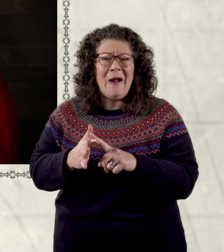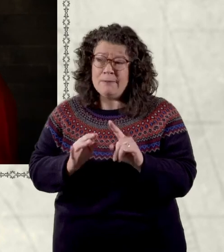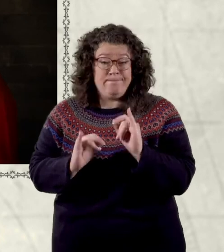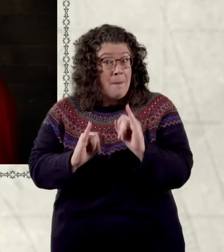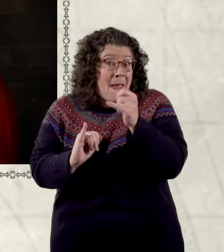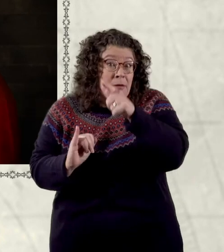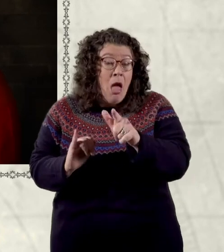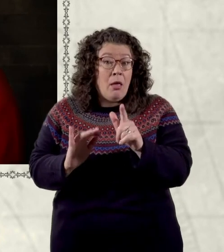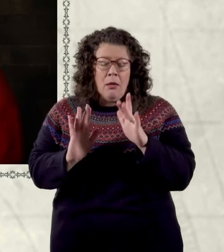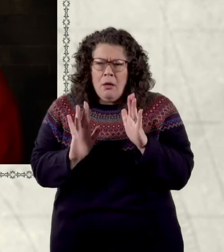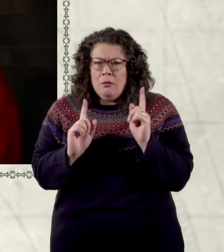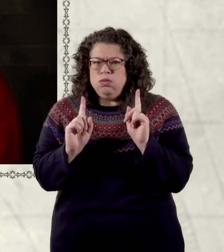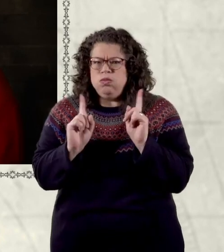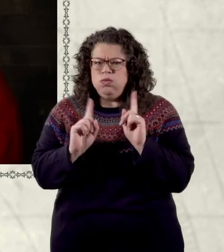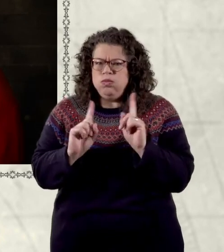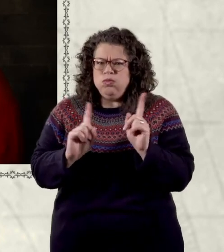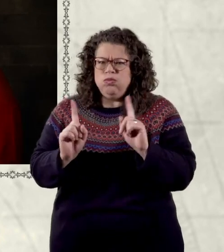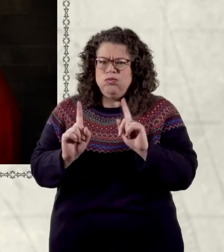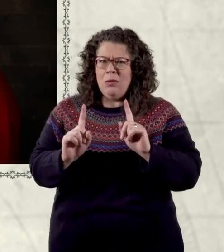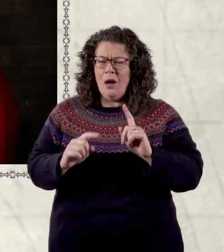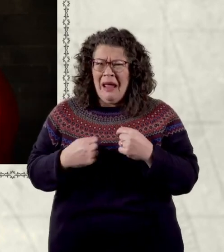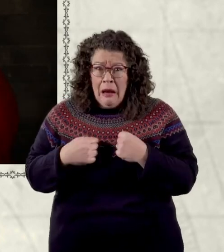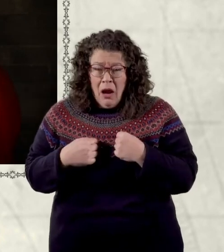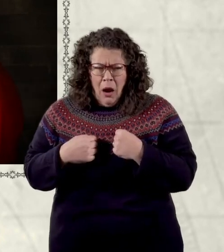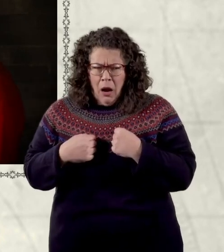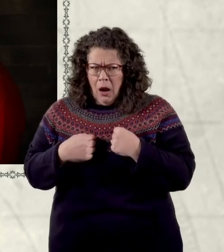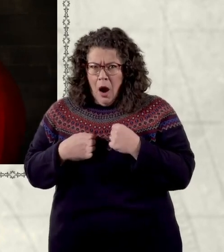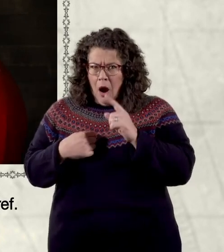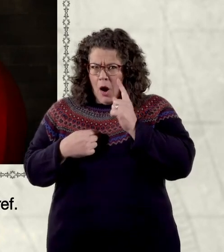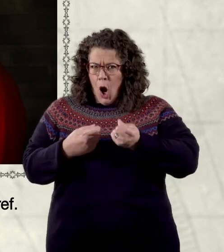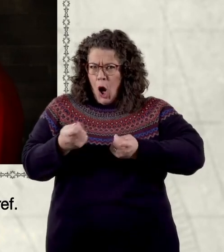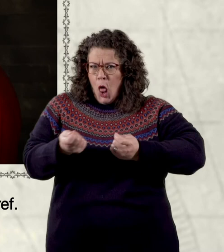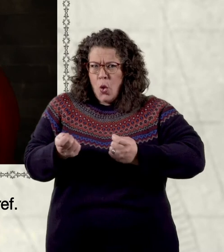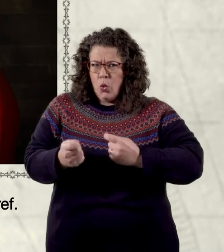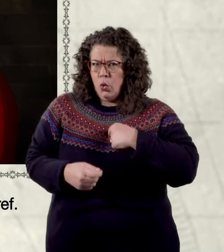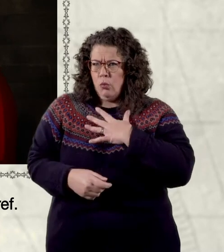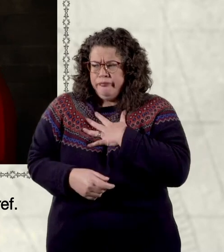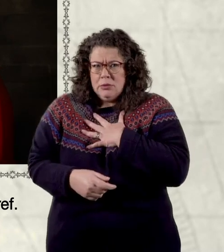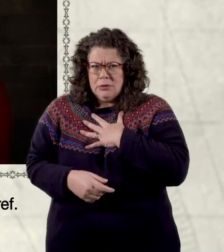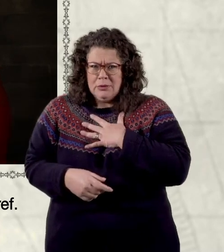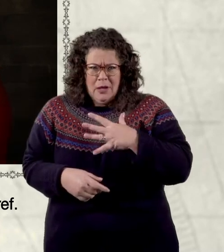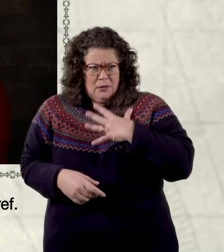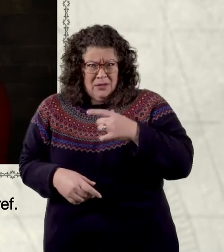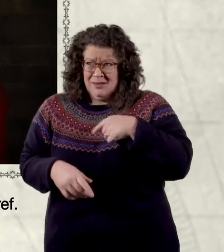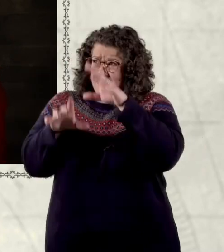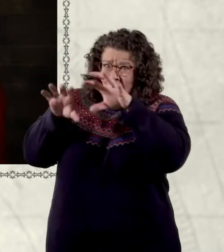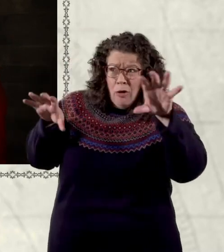anlwcus. Sa'n credu byddwn ni'n gallu ymdopi gyda hynny. Mae'n addurniadau i lan ers diwedd